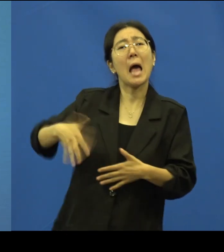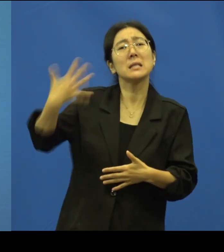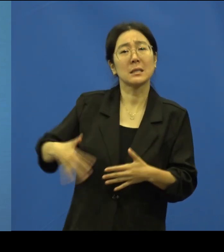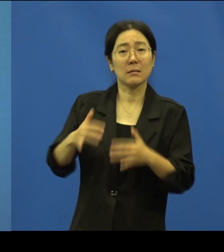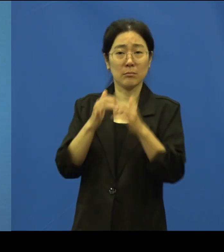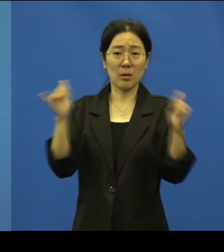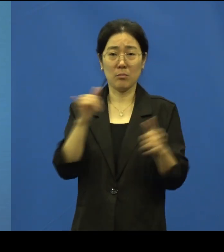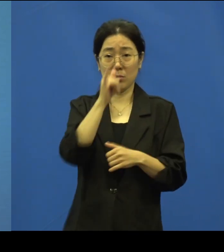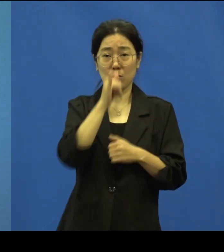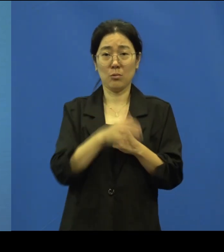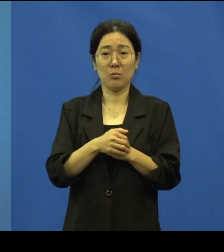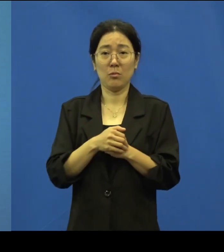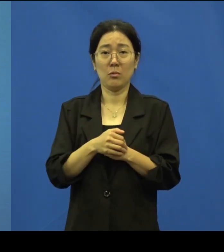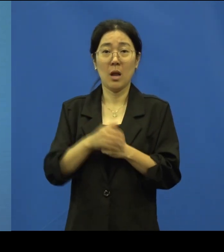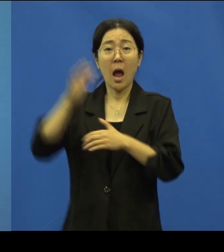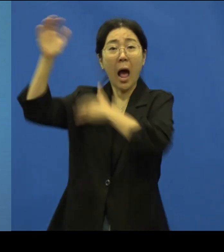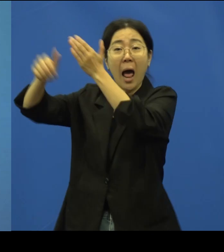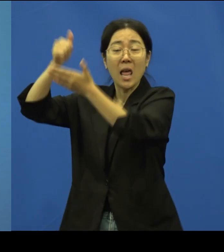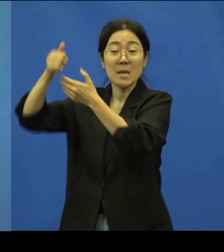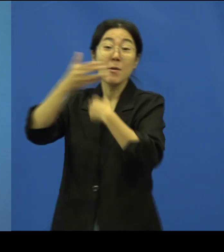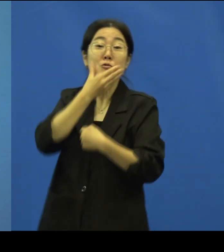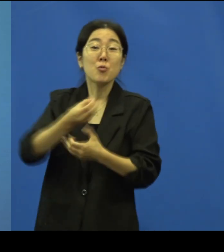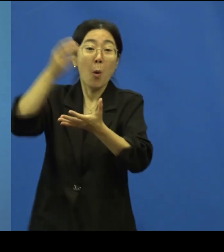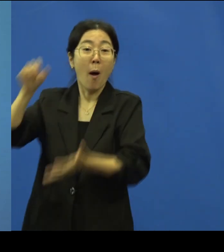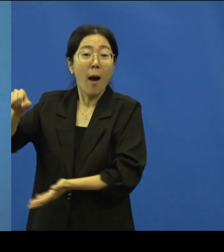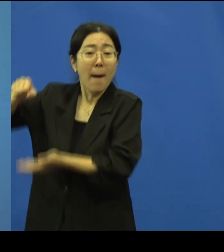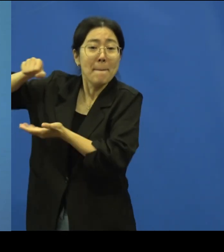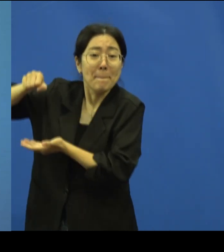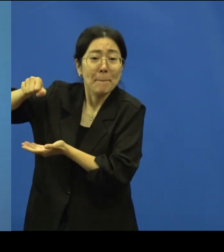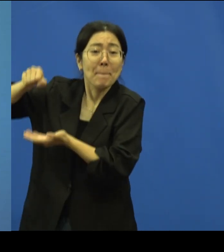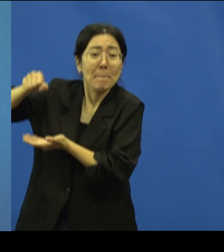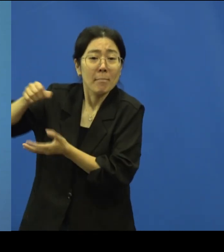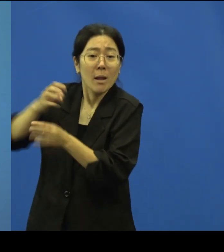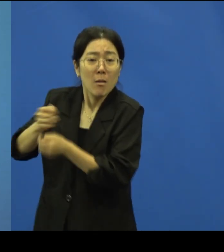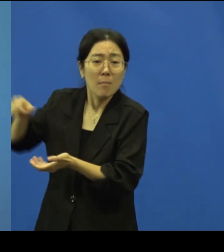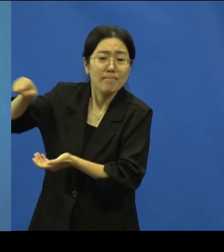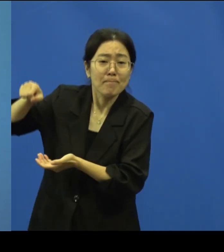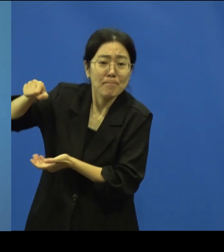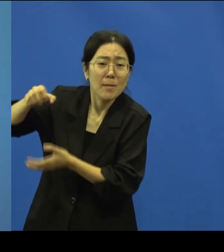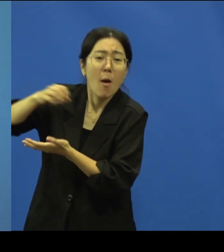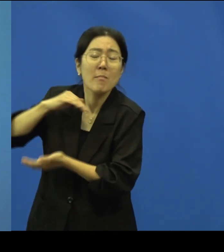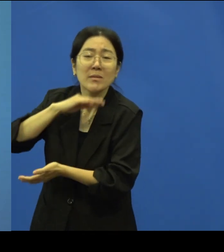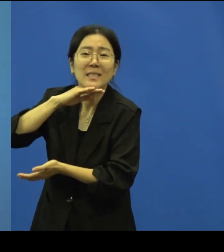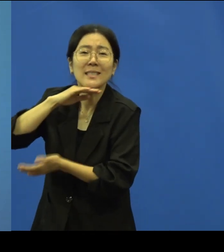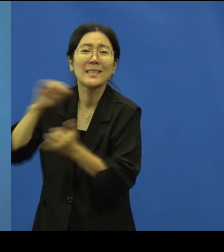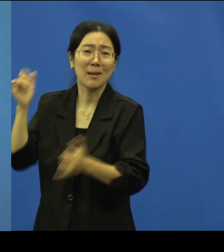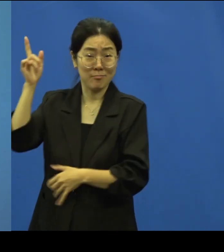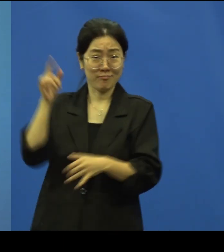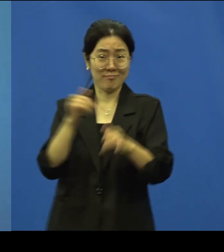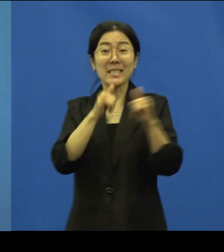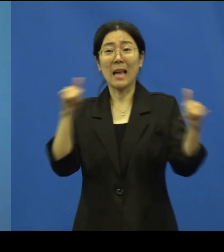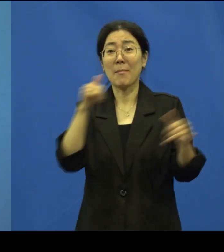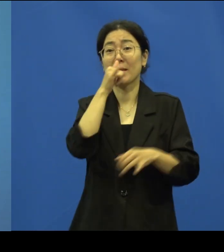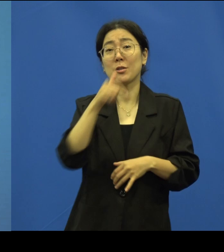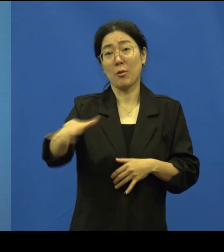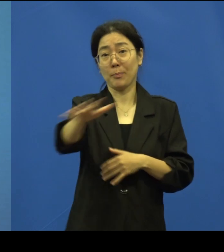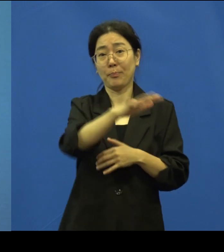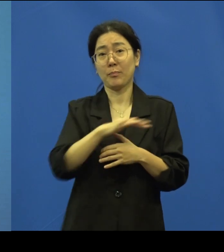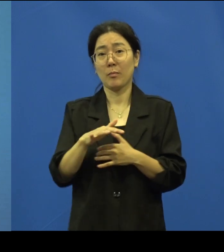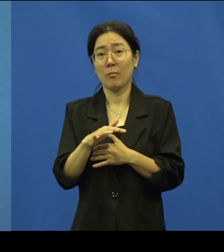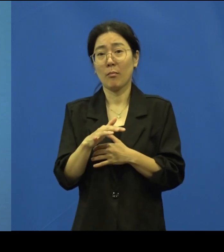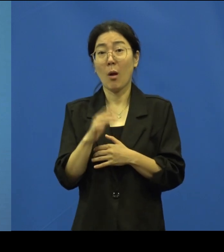사람이 있습니다. 이 차이를 무엇이 만드는 것일까? 그것은 바로